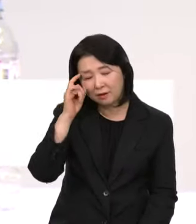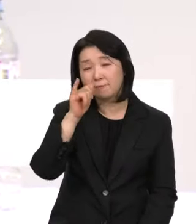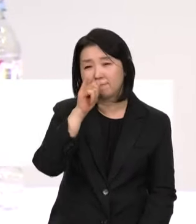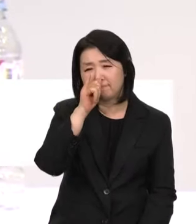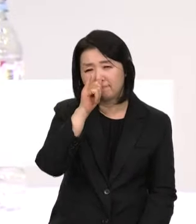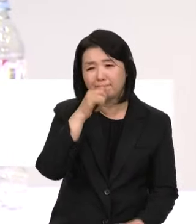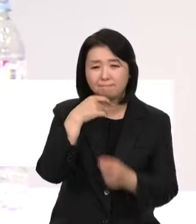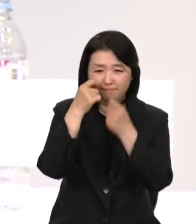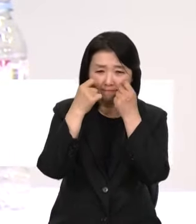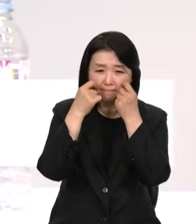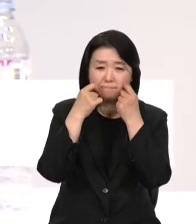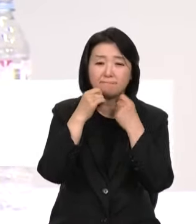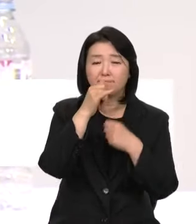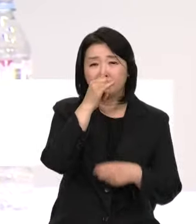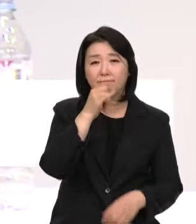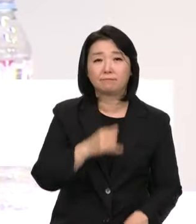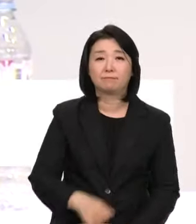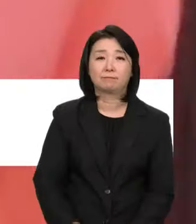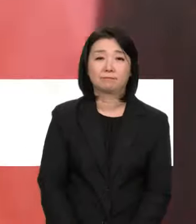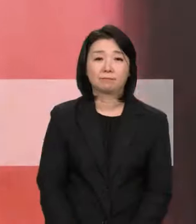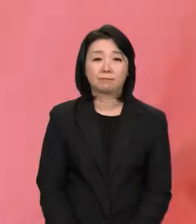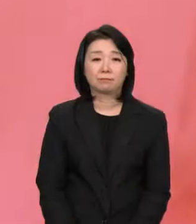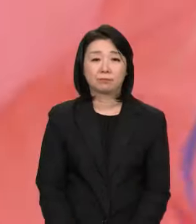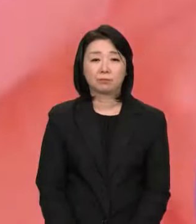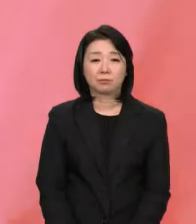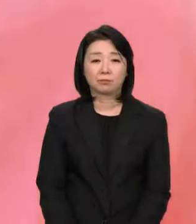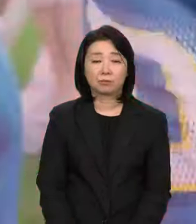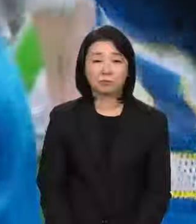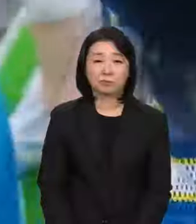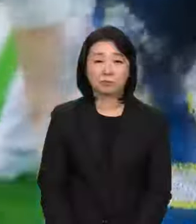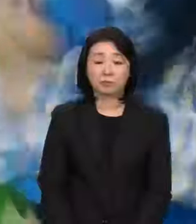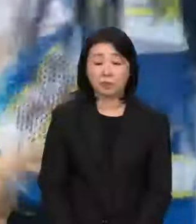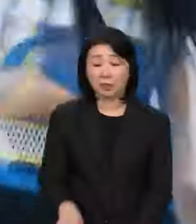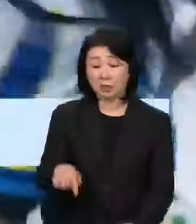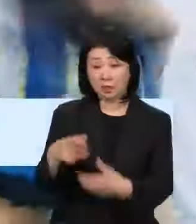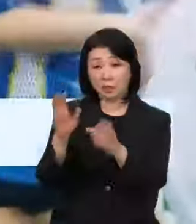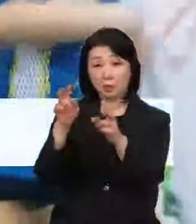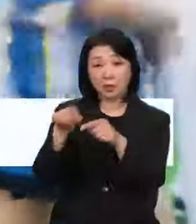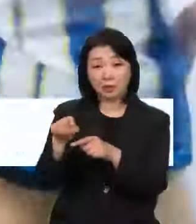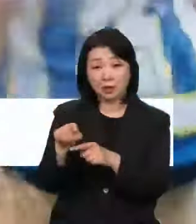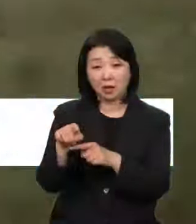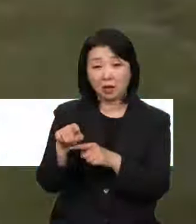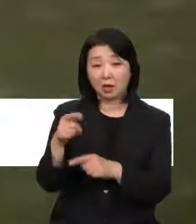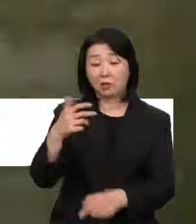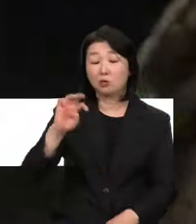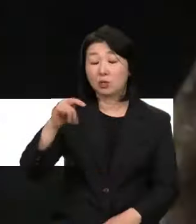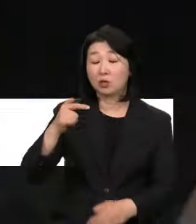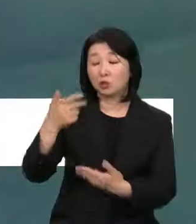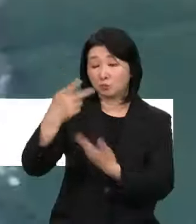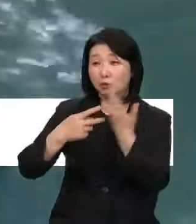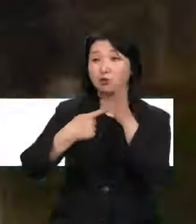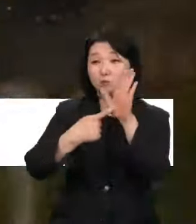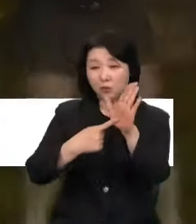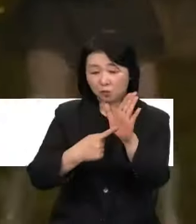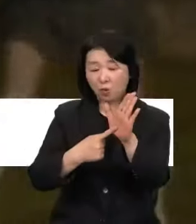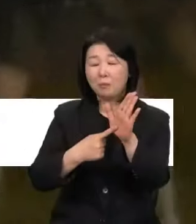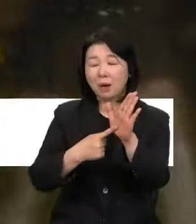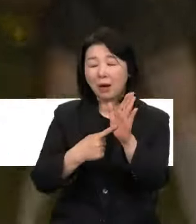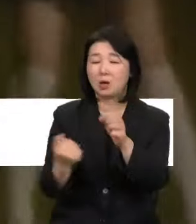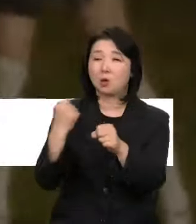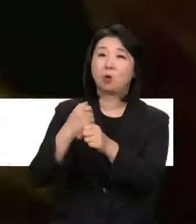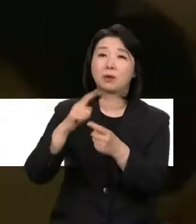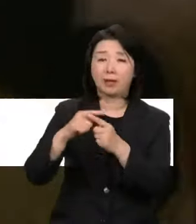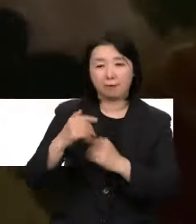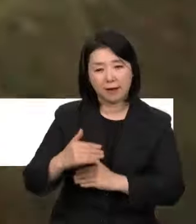제가 그런 생각도 들었고요. 어도어는 이번 주말 뉴진스의 뮤직비디오 공개 등 컴백 일정을 예정대로 진행할